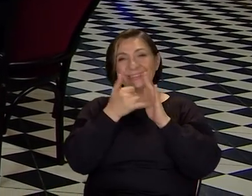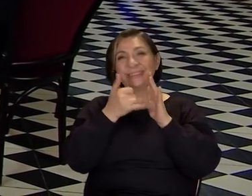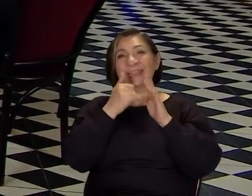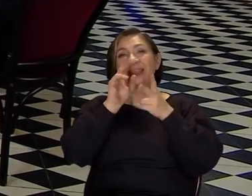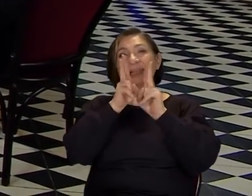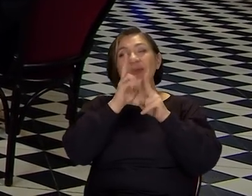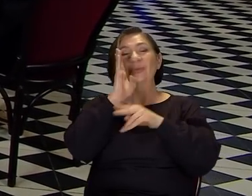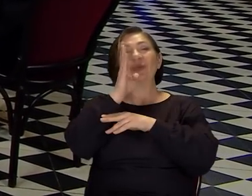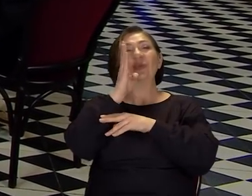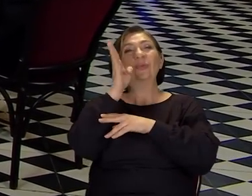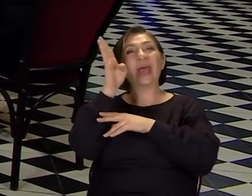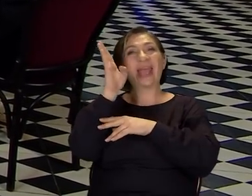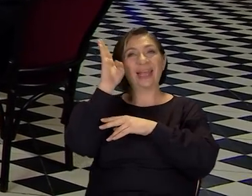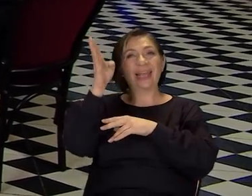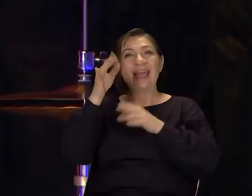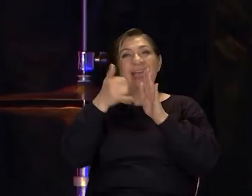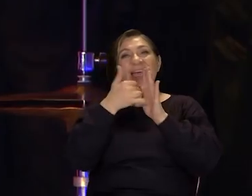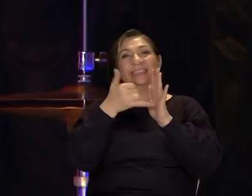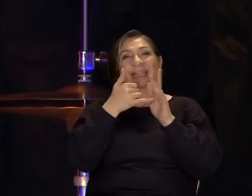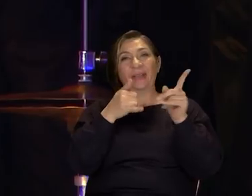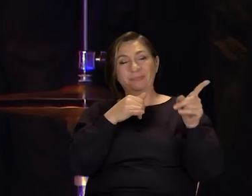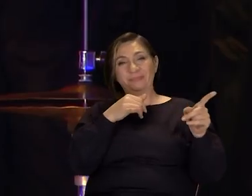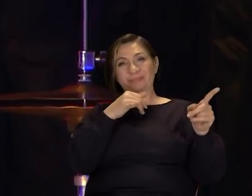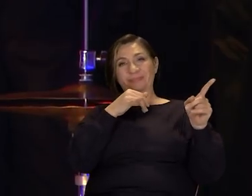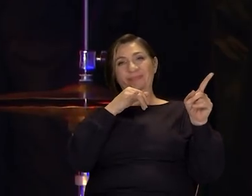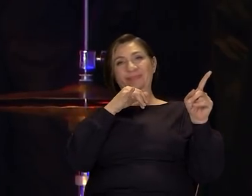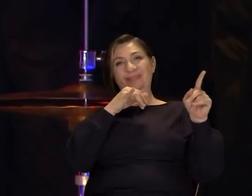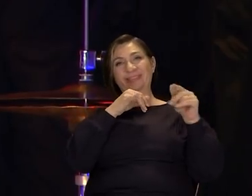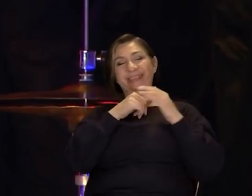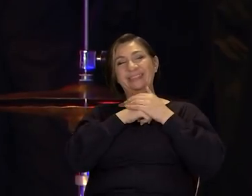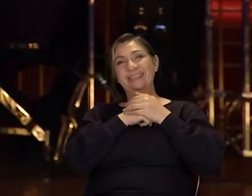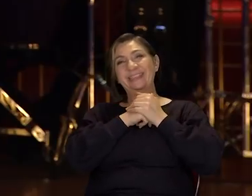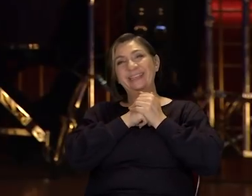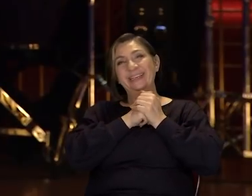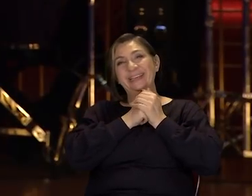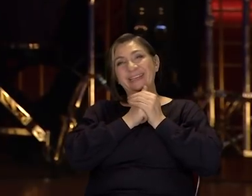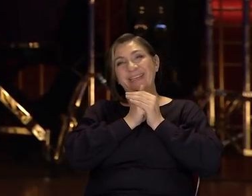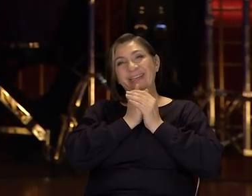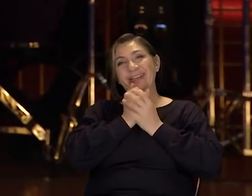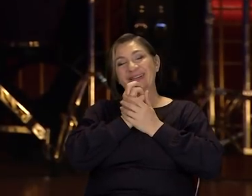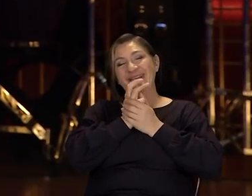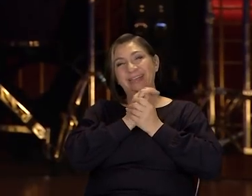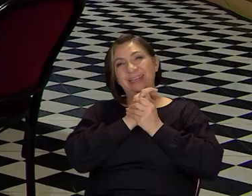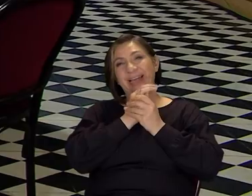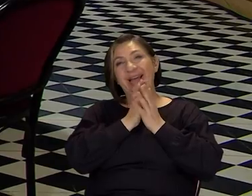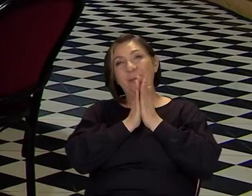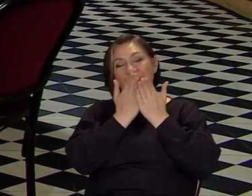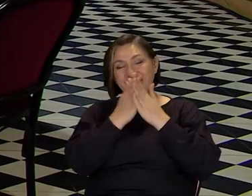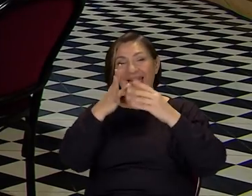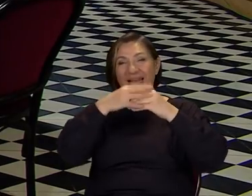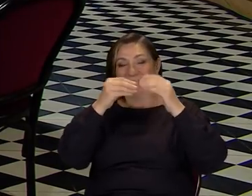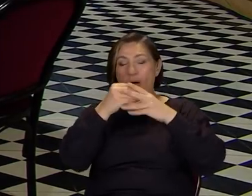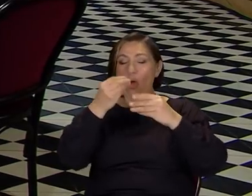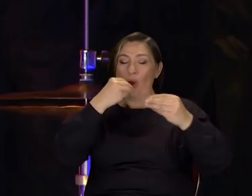Kabare turnesinden sonra Gaziantep ne Sonra Mersin,